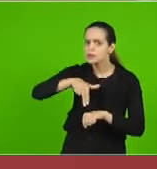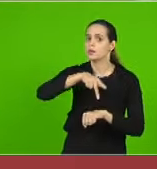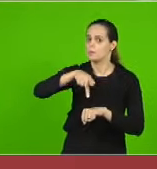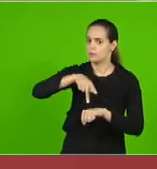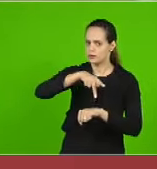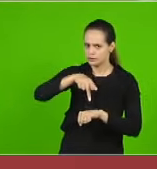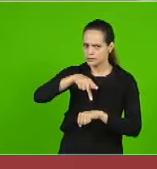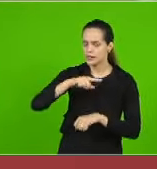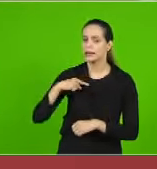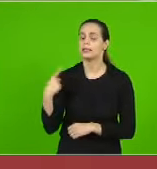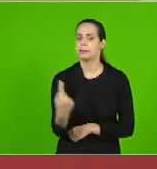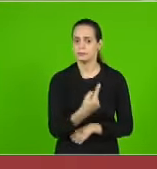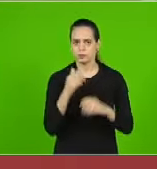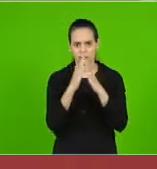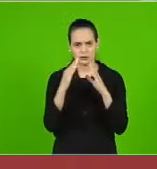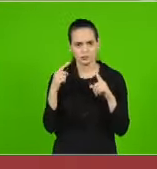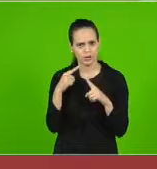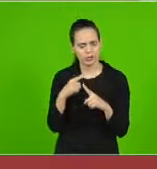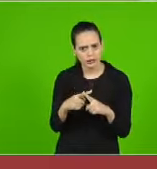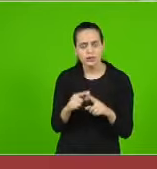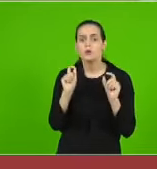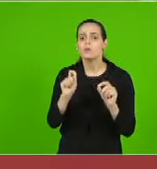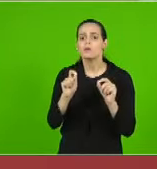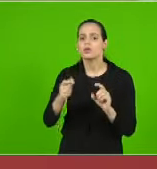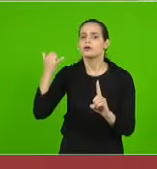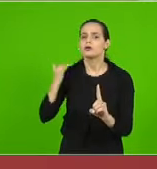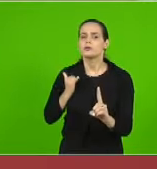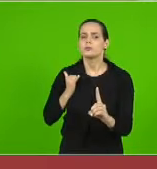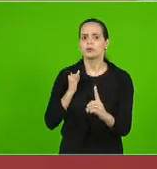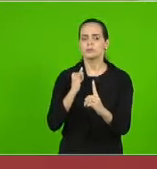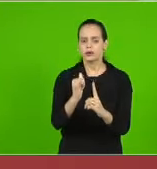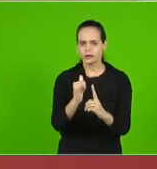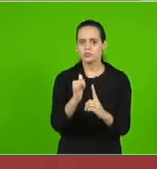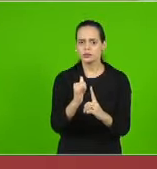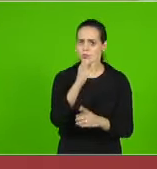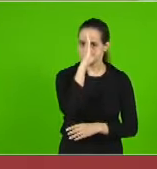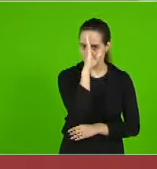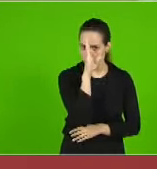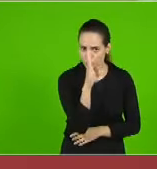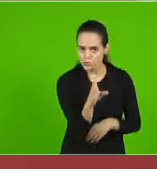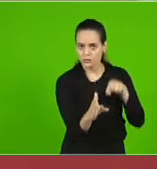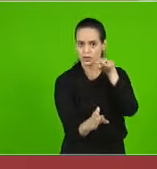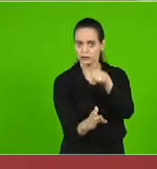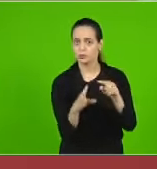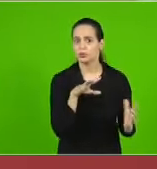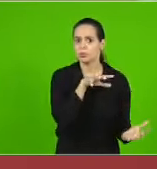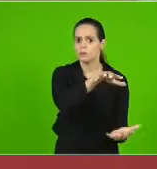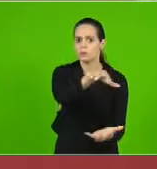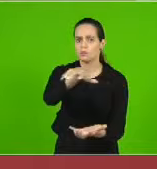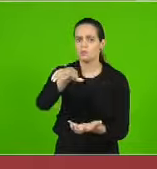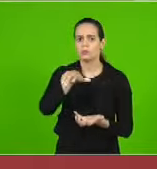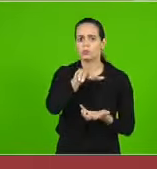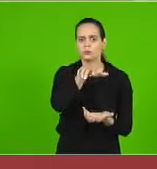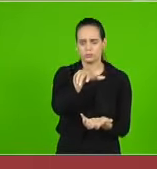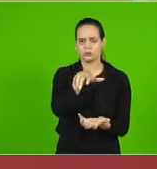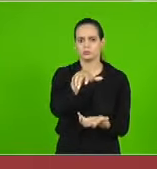В отношении, когда расцвела смоковница, да? в отношении пророчеств для мира